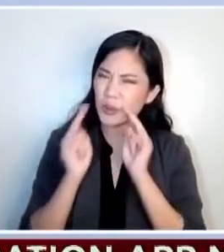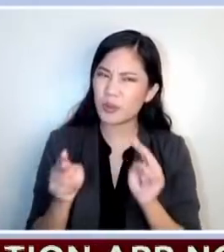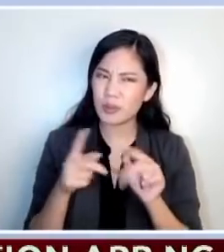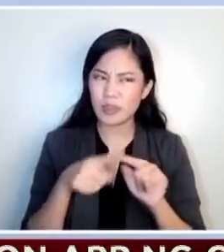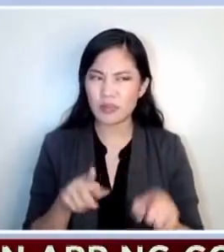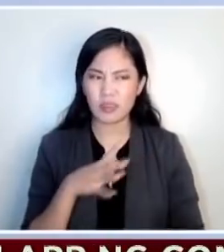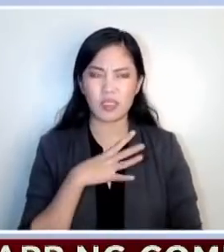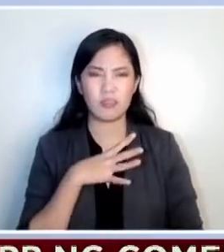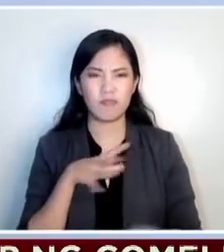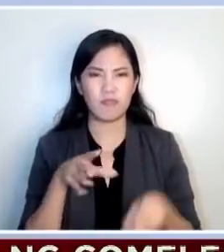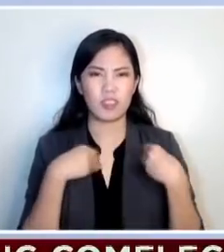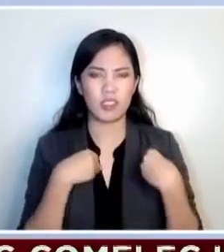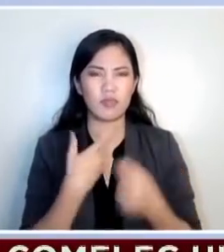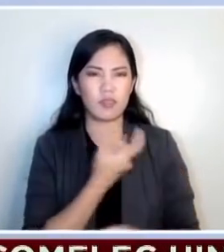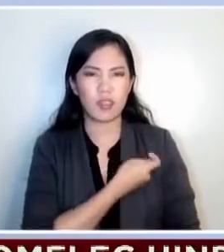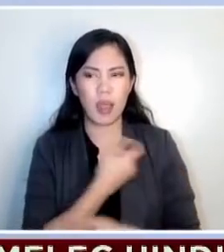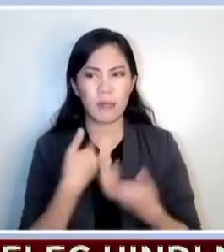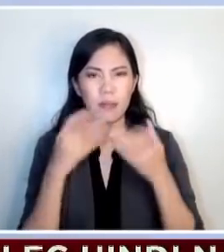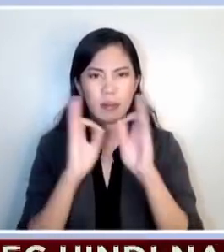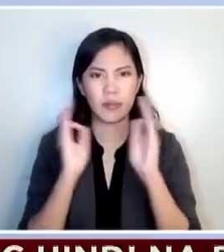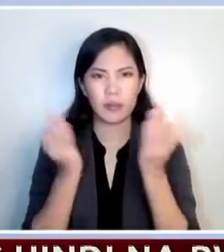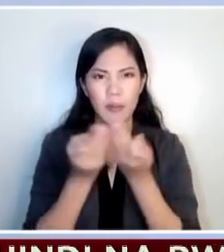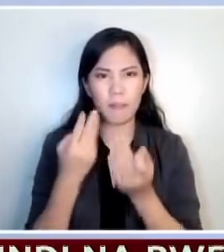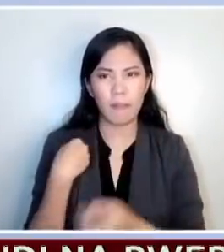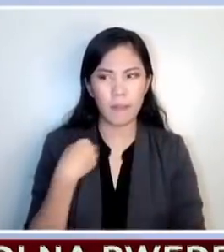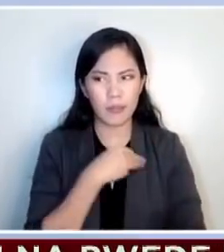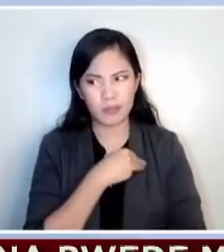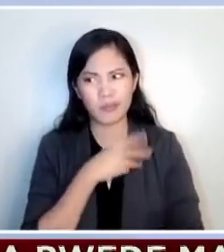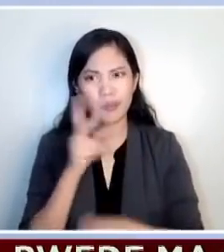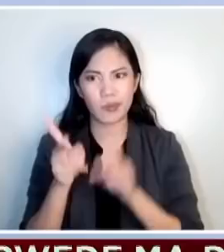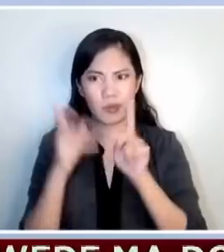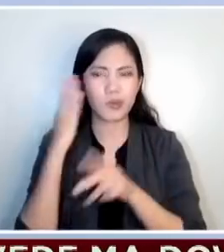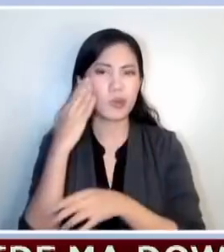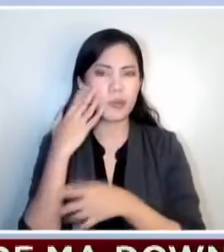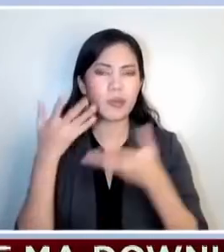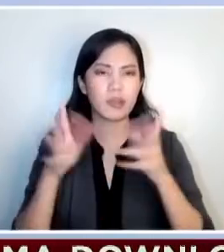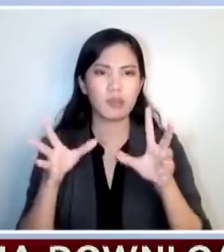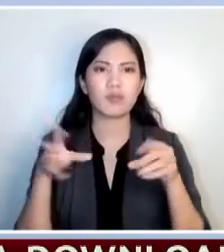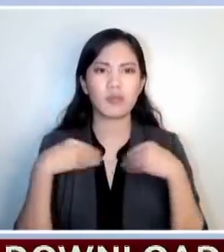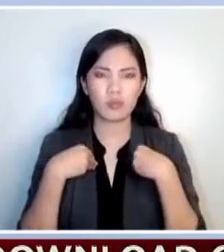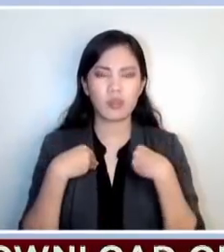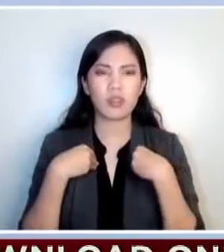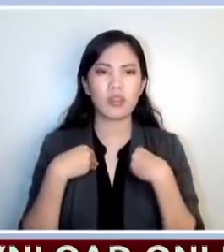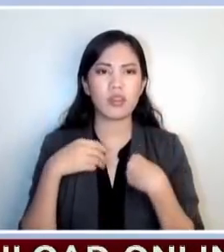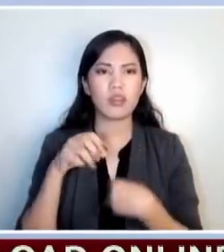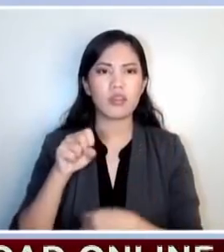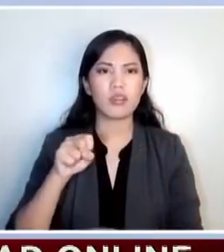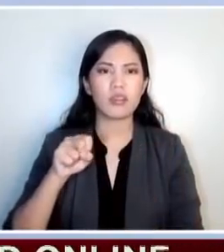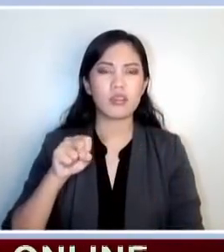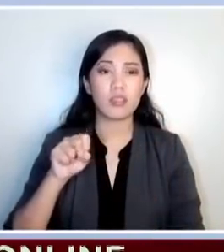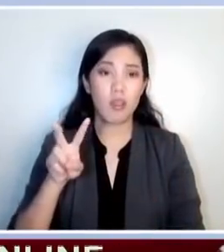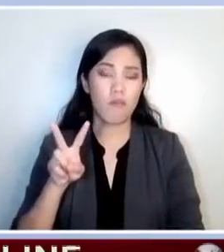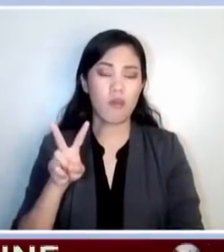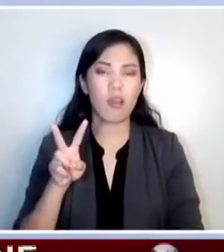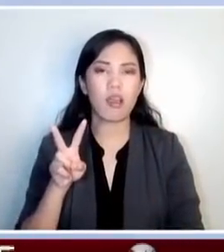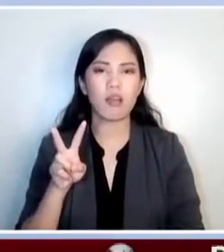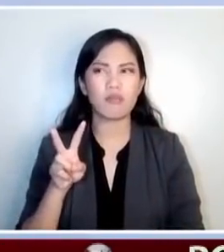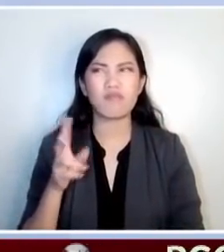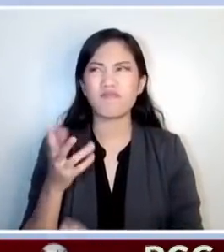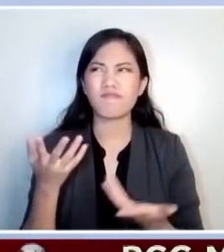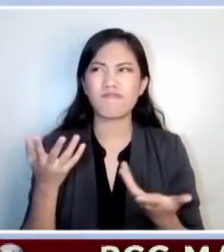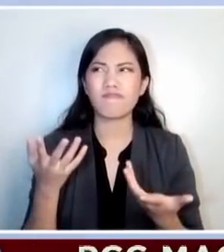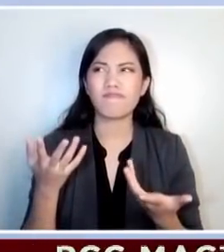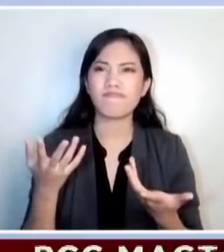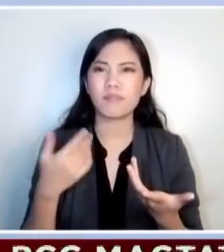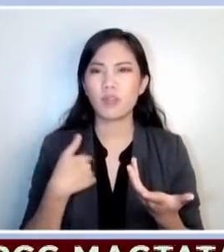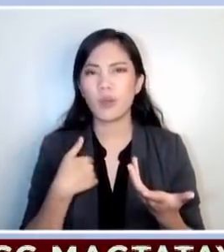had family members and people that we know na nakatanggap naman, and so far, you know, we haven't heard